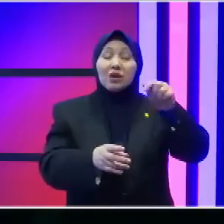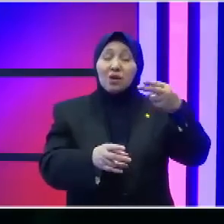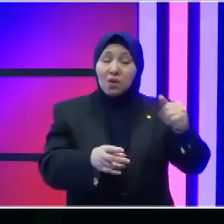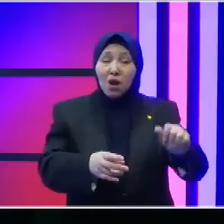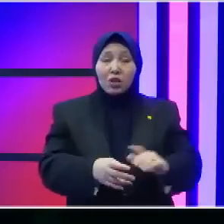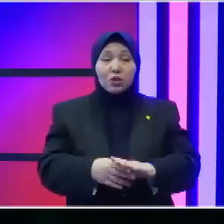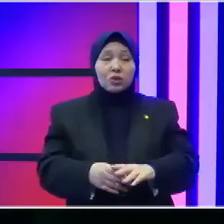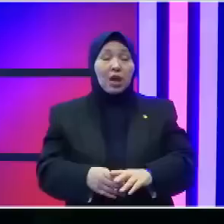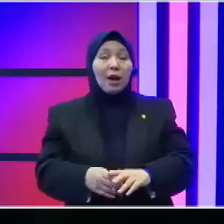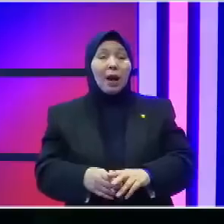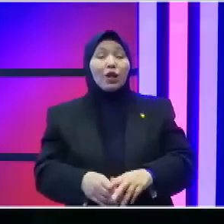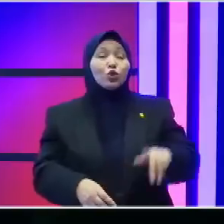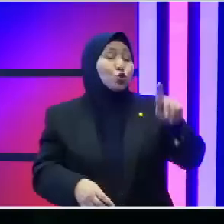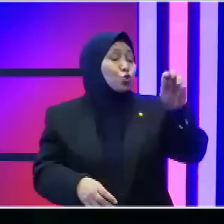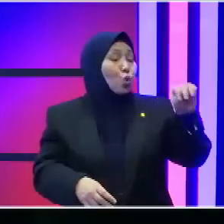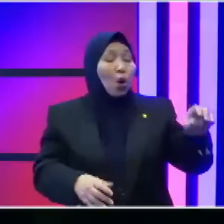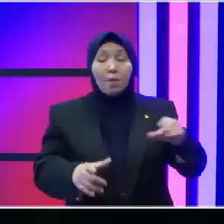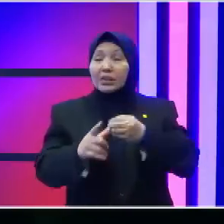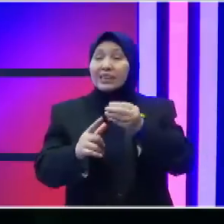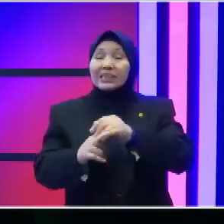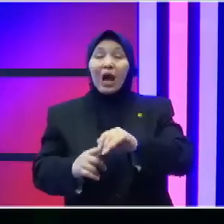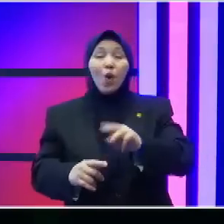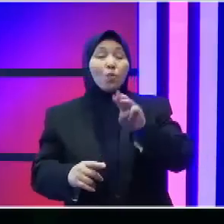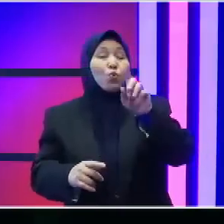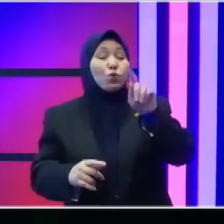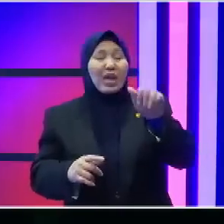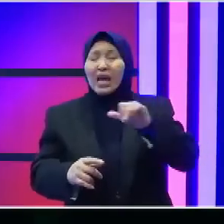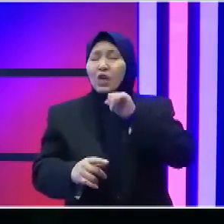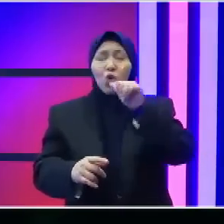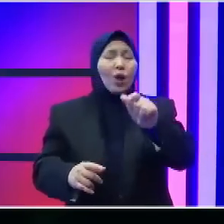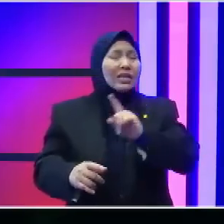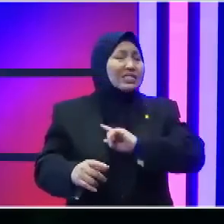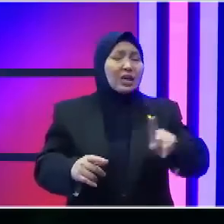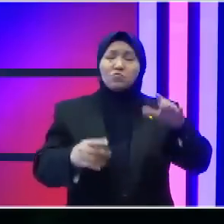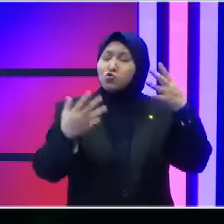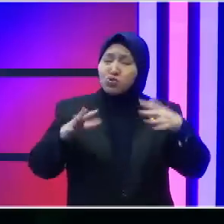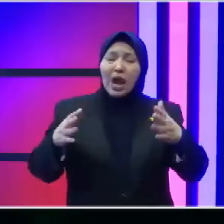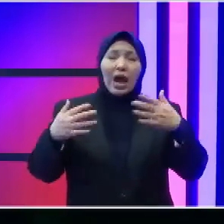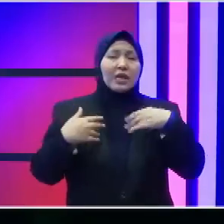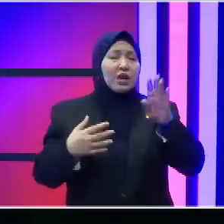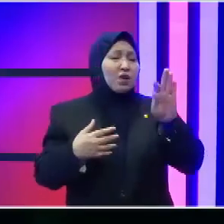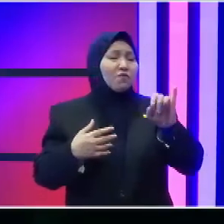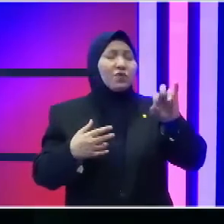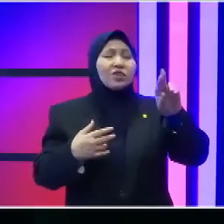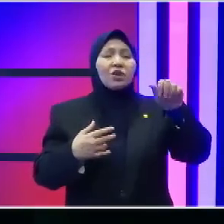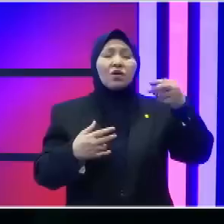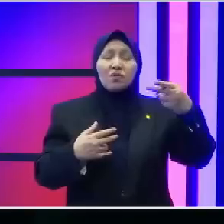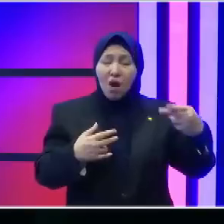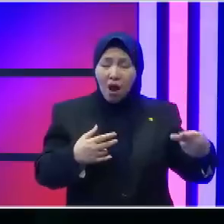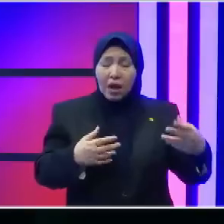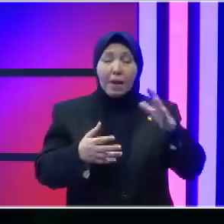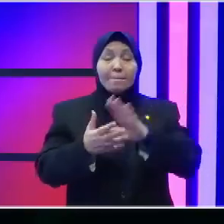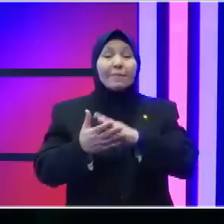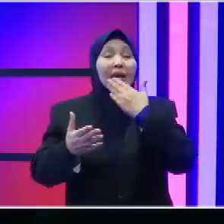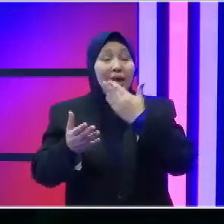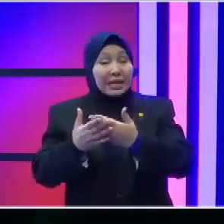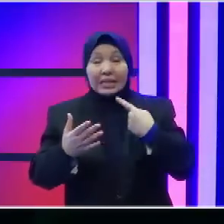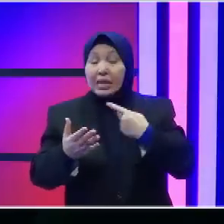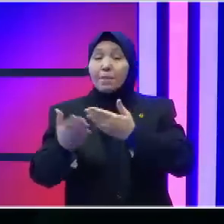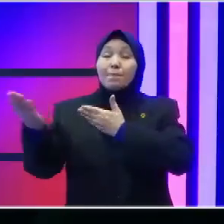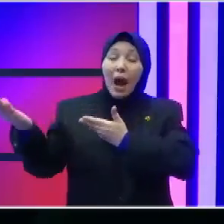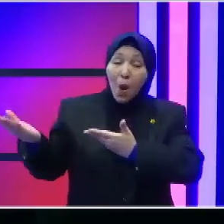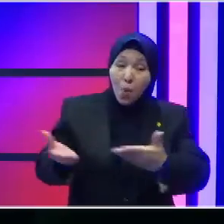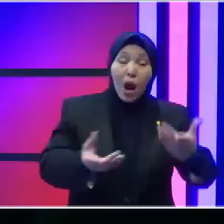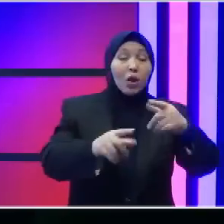Chong ataupun Mutusami ataupun John yang bukan Islam, mereka sudah ada fitrah kebaikan. Jadi kalau kita bawakan Quran